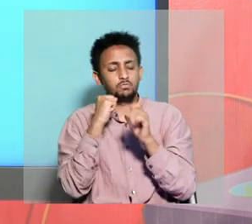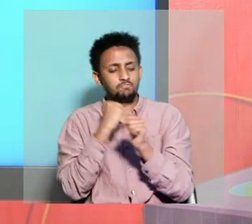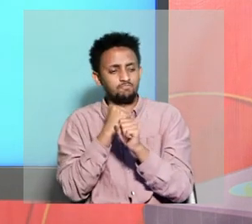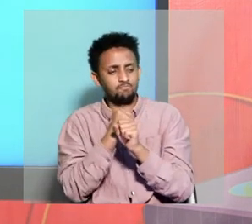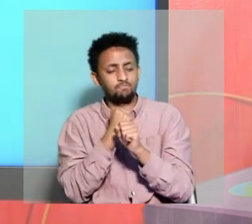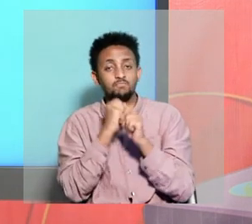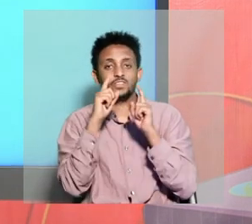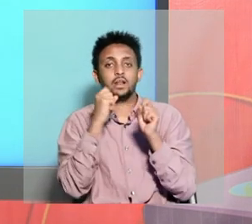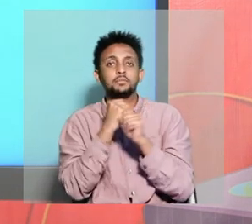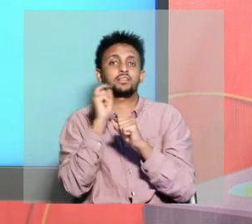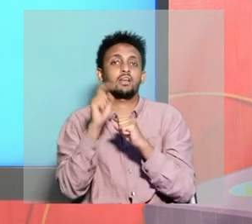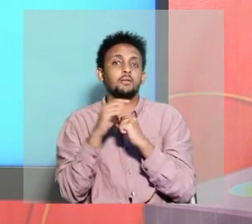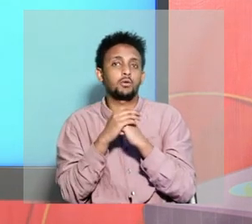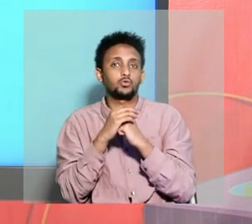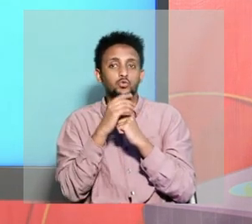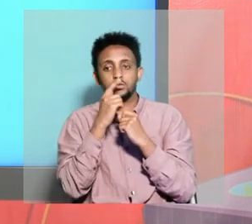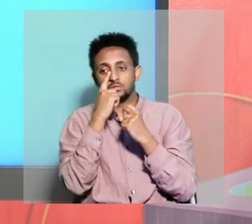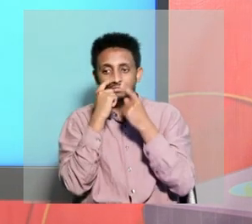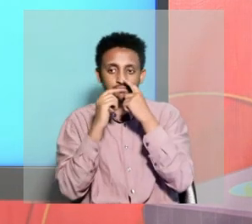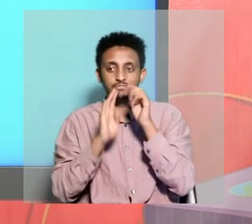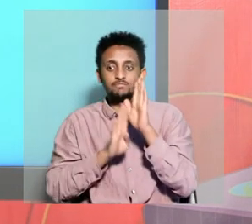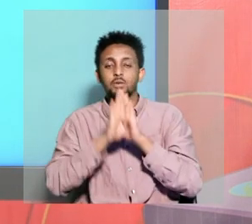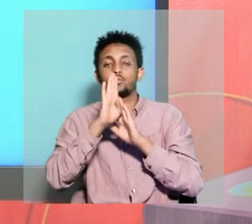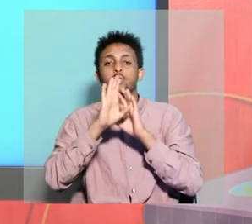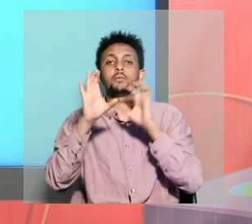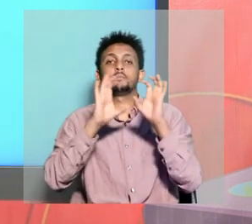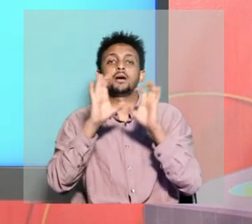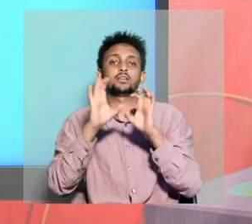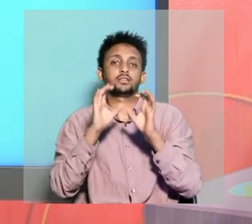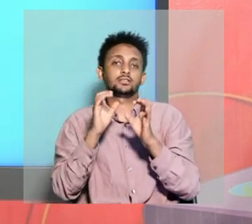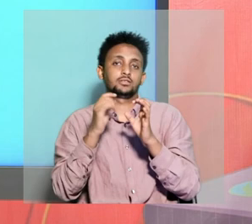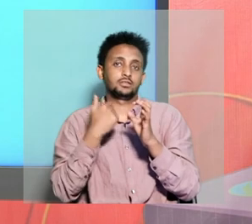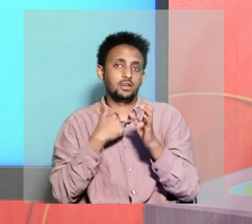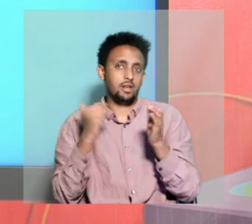በመስራት ስኪሎችን ዴቨሎፕ እንድታደርጉ